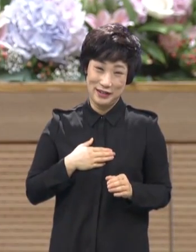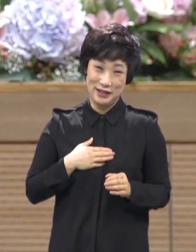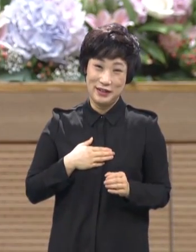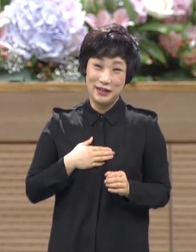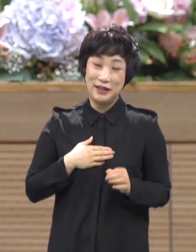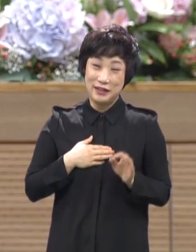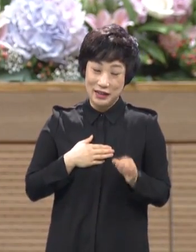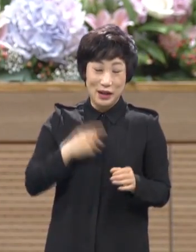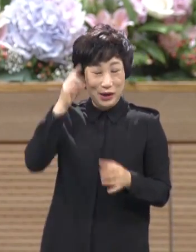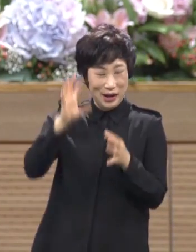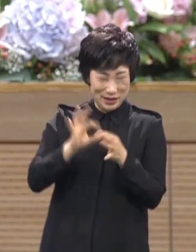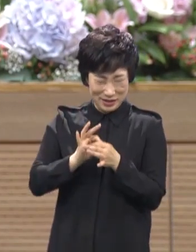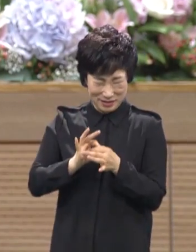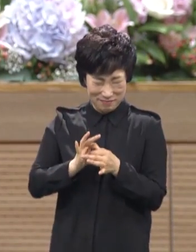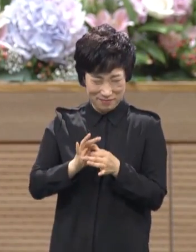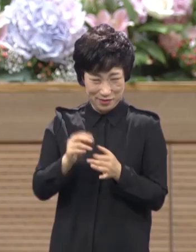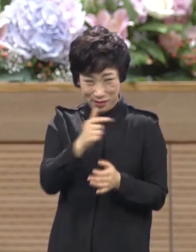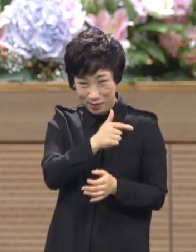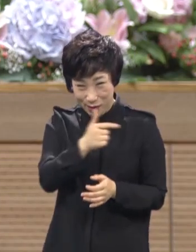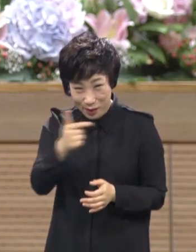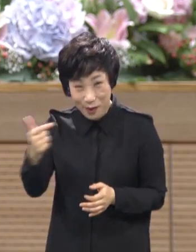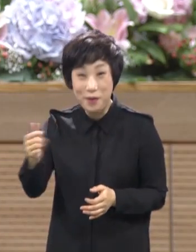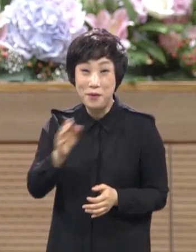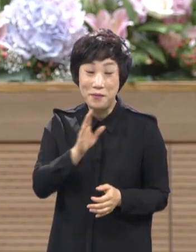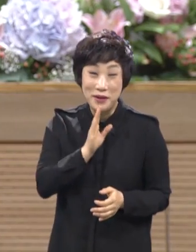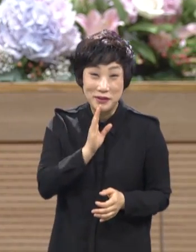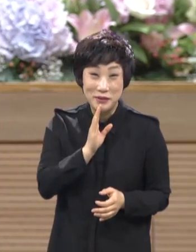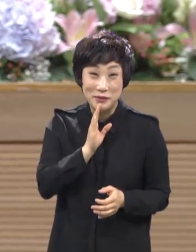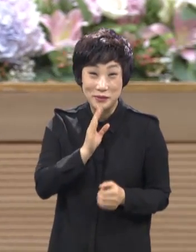철저한 관심사를 가진 분은